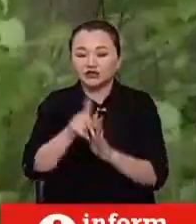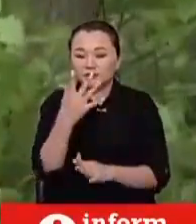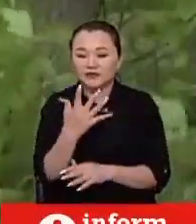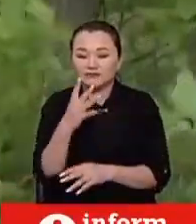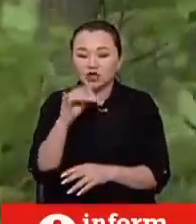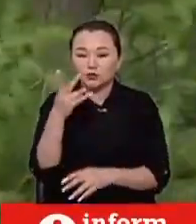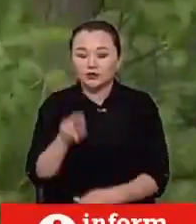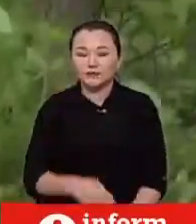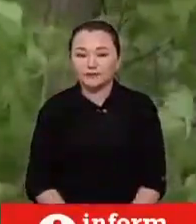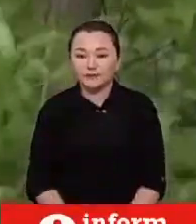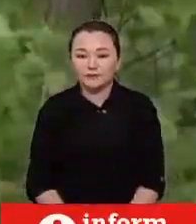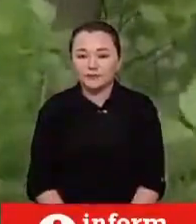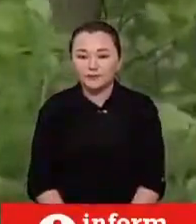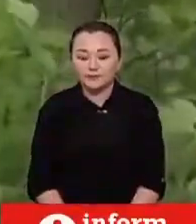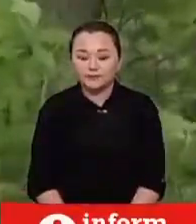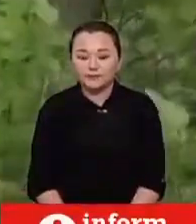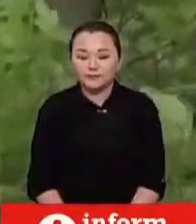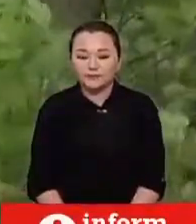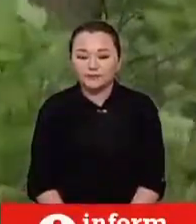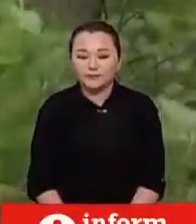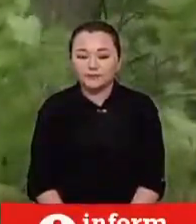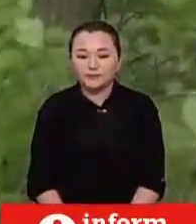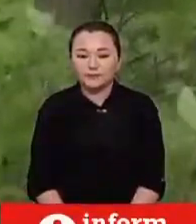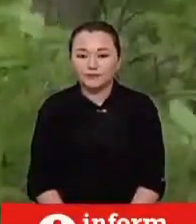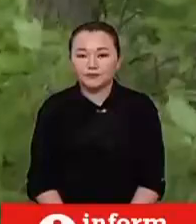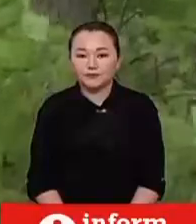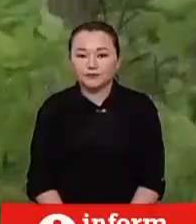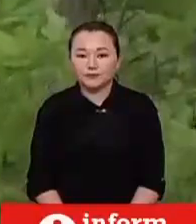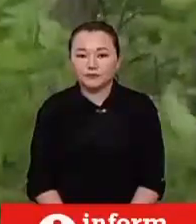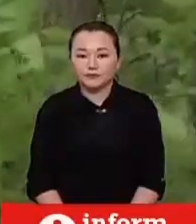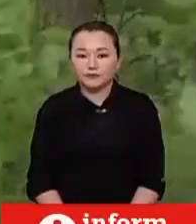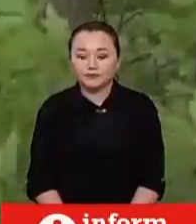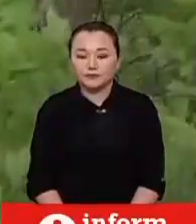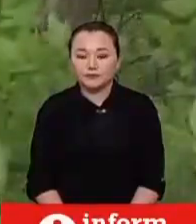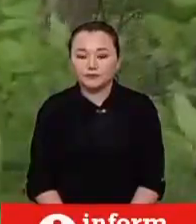5 июня. Людмила Батюшкина, Жамал Габдуллина, Айгерим Бегенова, Информбюро, 31 канал.